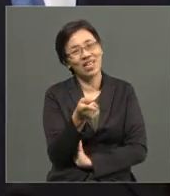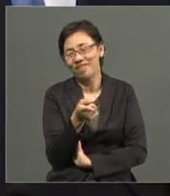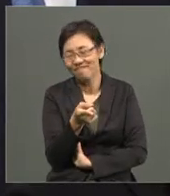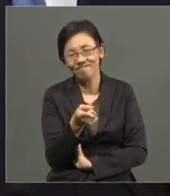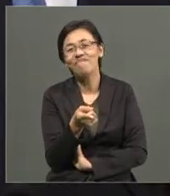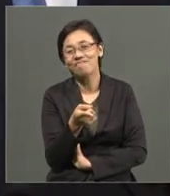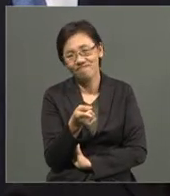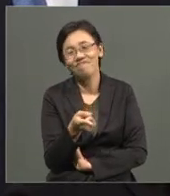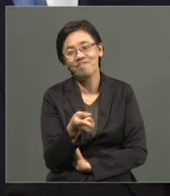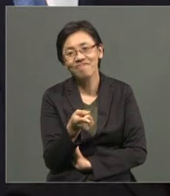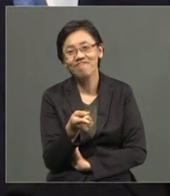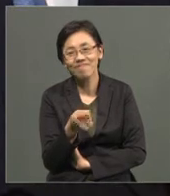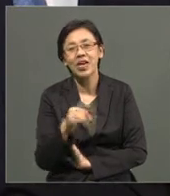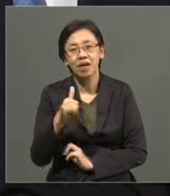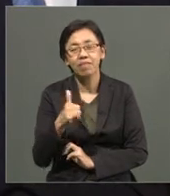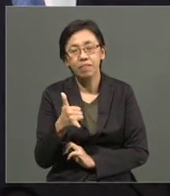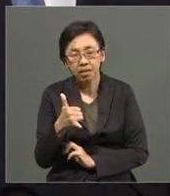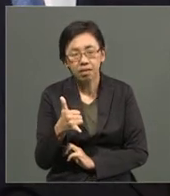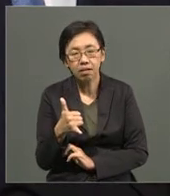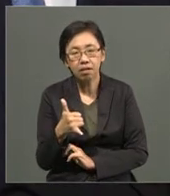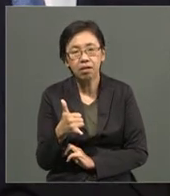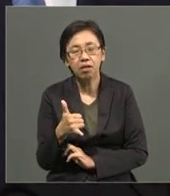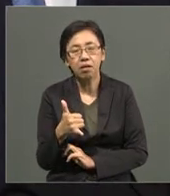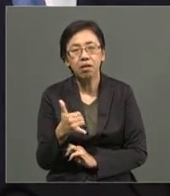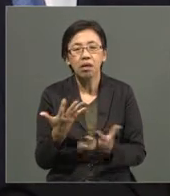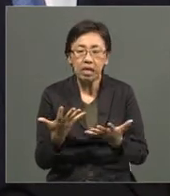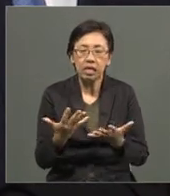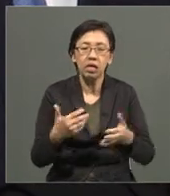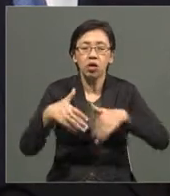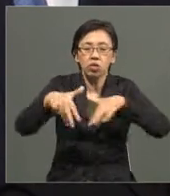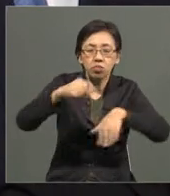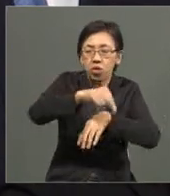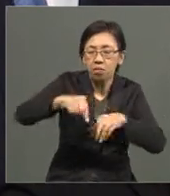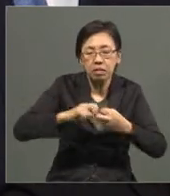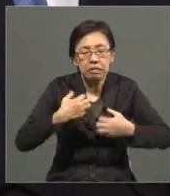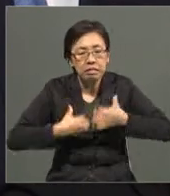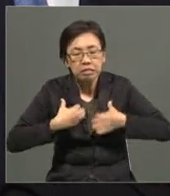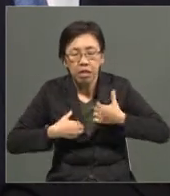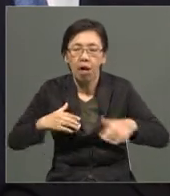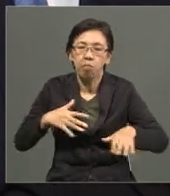รเนี่ยเราก็อาจจะทำความเดือดร้อนให้กับคนอื่นได้